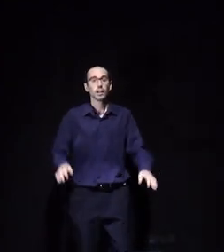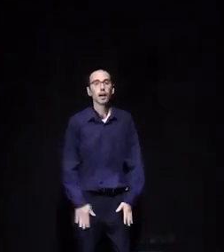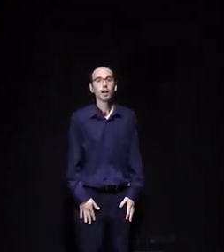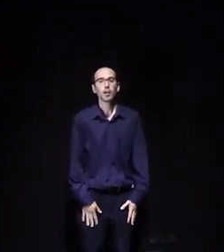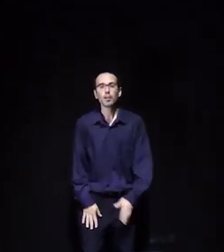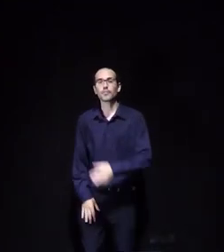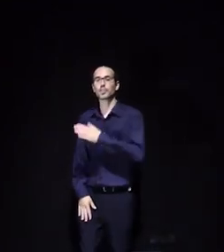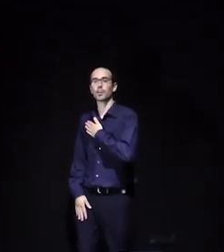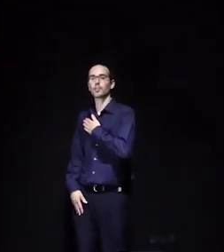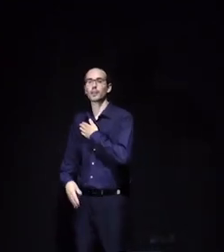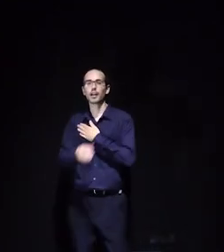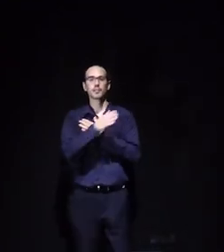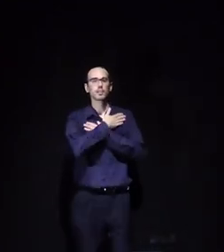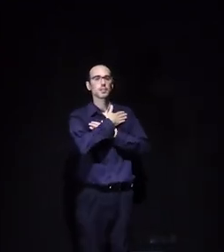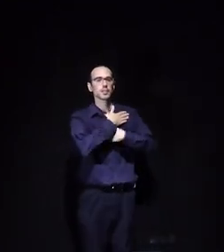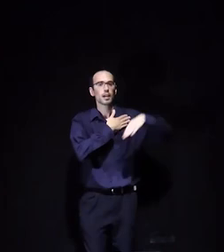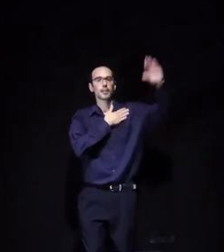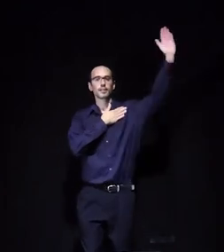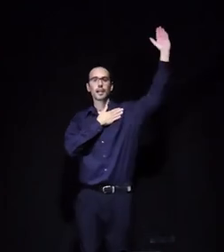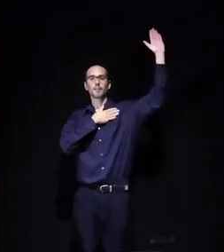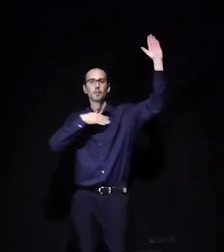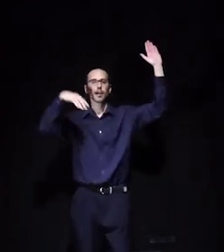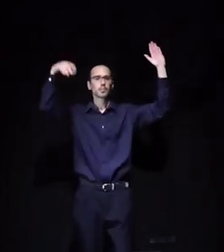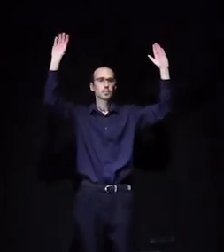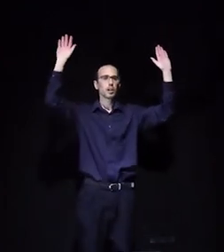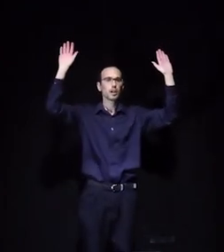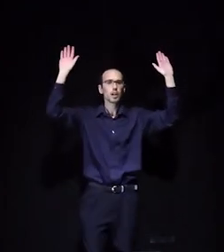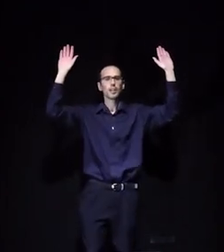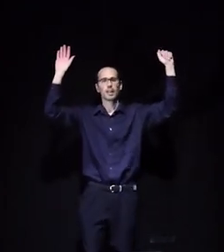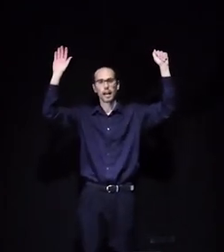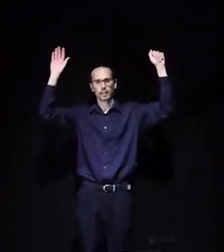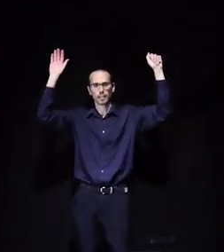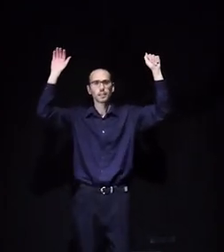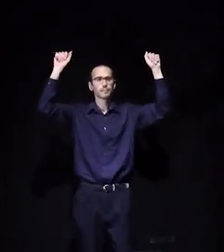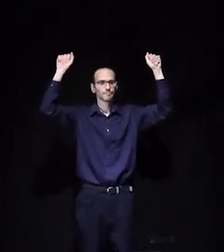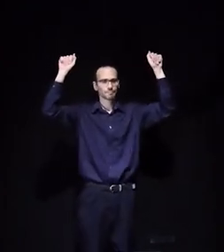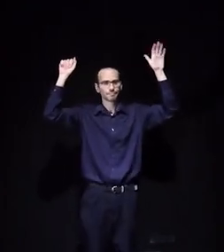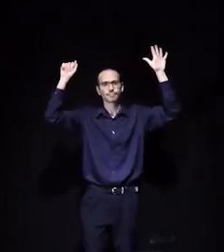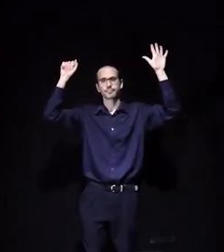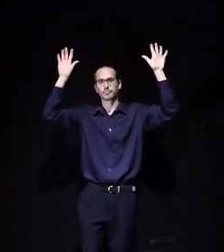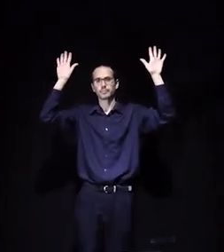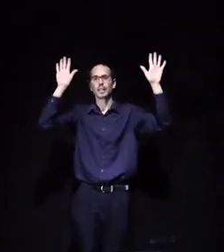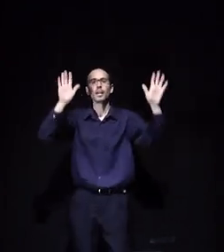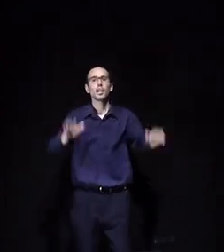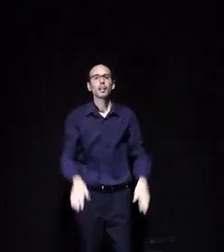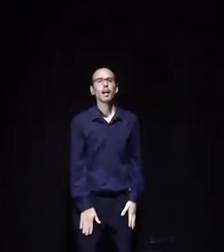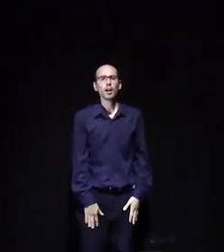costat. Love's so nice, tell me why I don't like it.